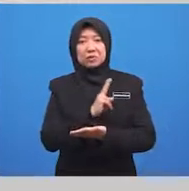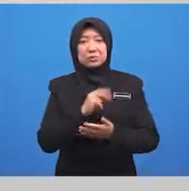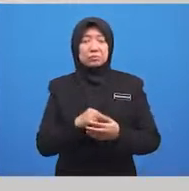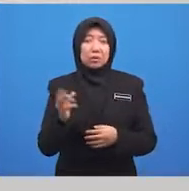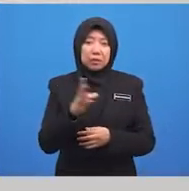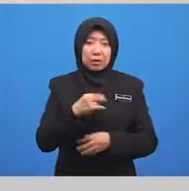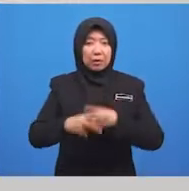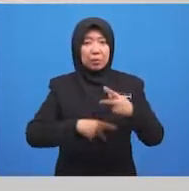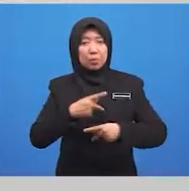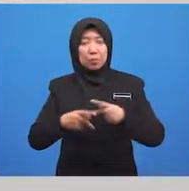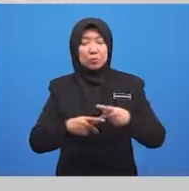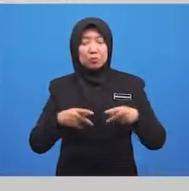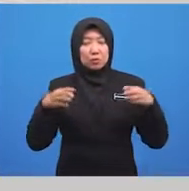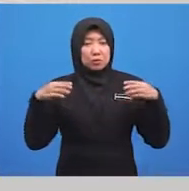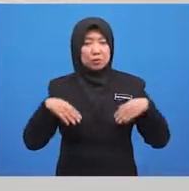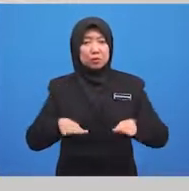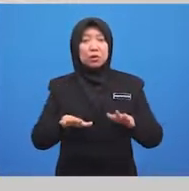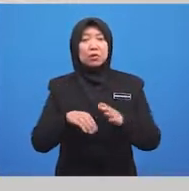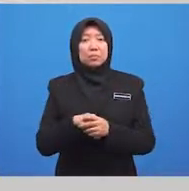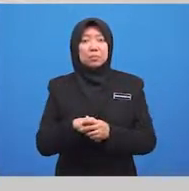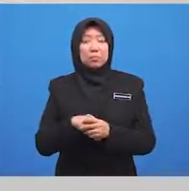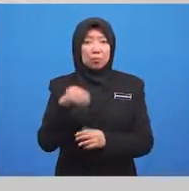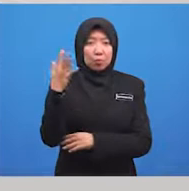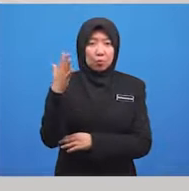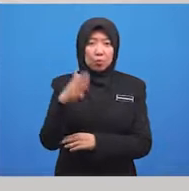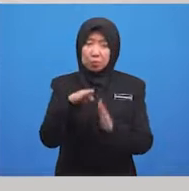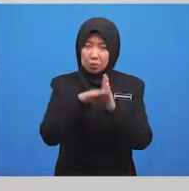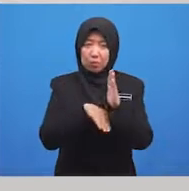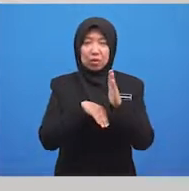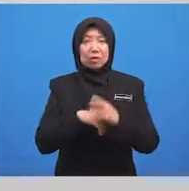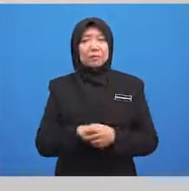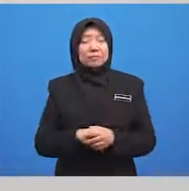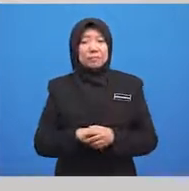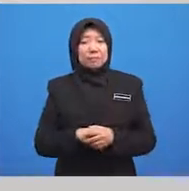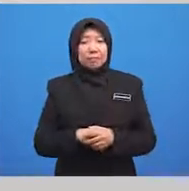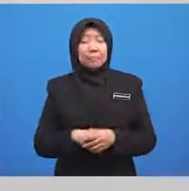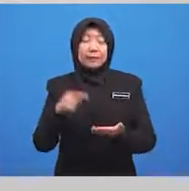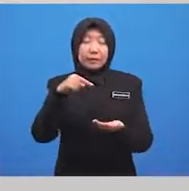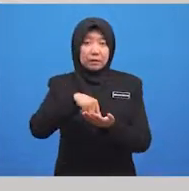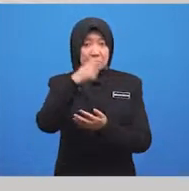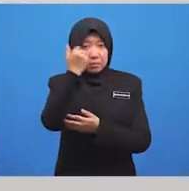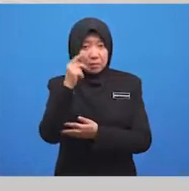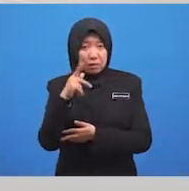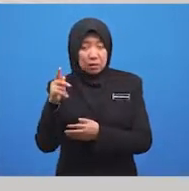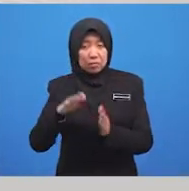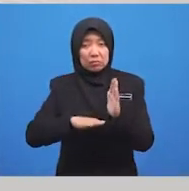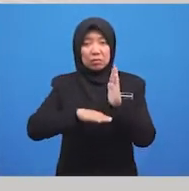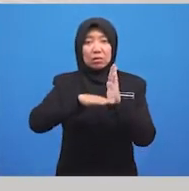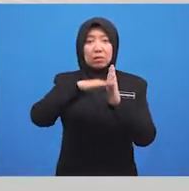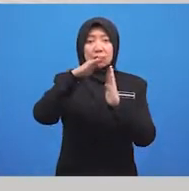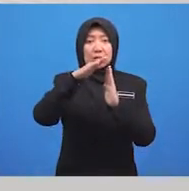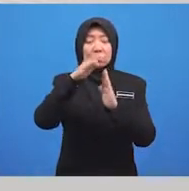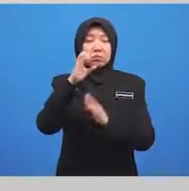dan proses sejat peluhan pokok-pokok berkurangan. Ini menyebabkan peningkatan kandungan